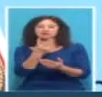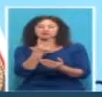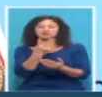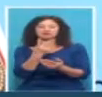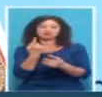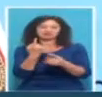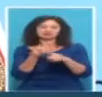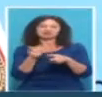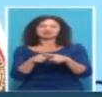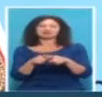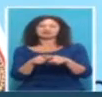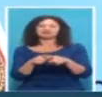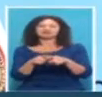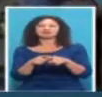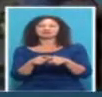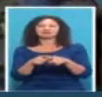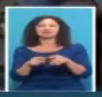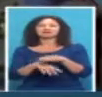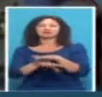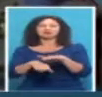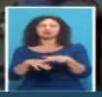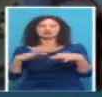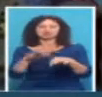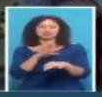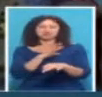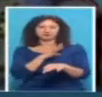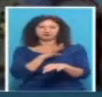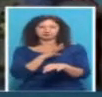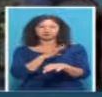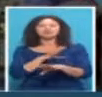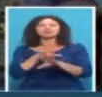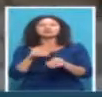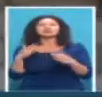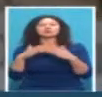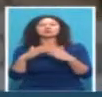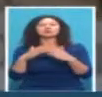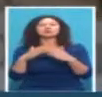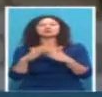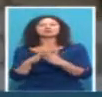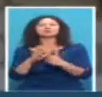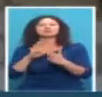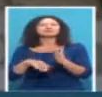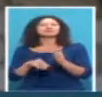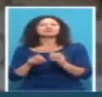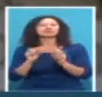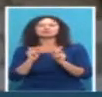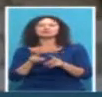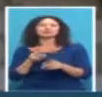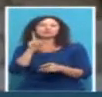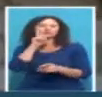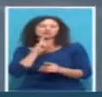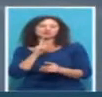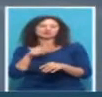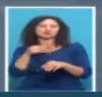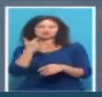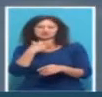Оказалось, данная автомашина, которую угнали. Во все времена дом был для нас нерушимой крепостью. Местом, где каждый чувствует себя в комфорте.